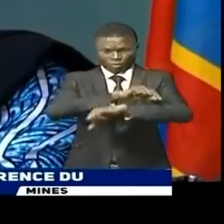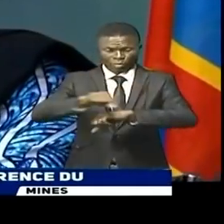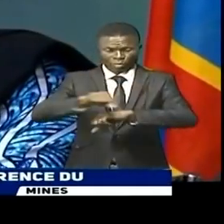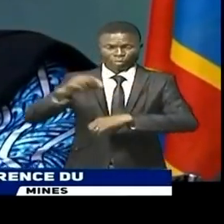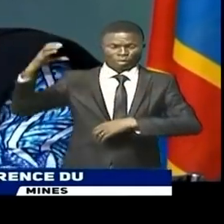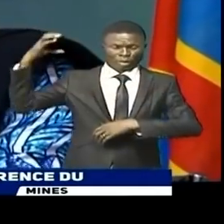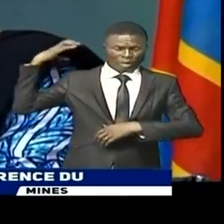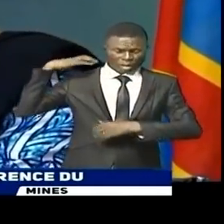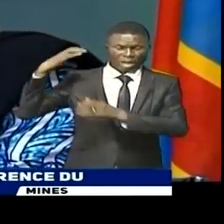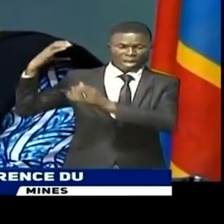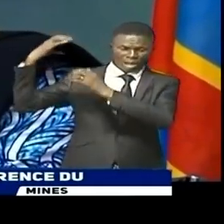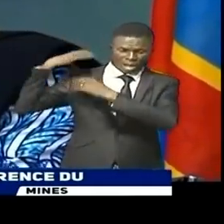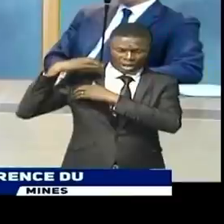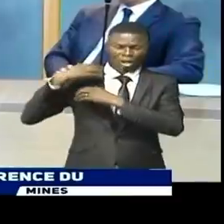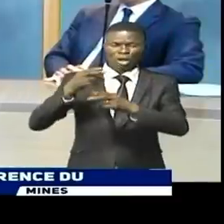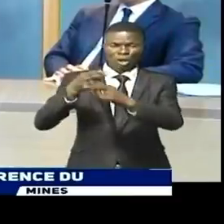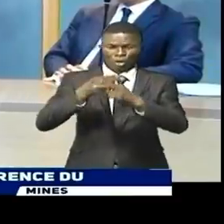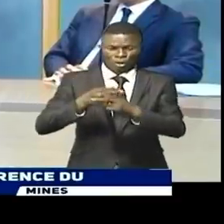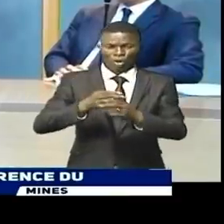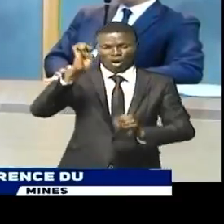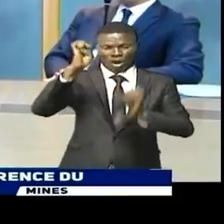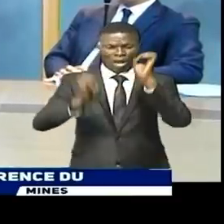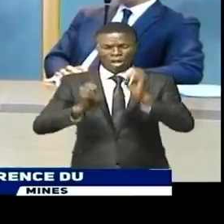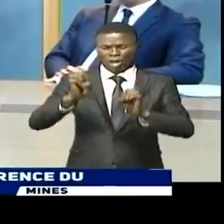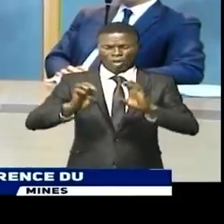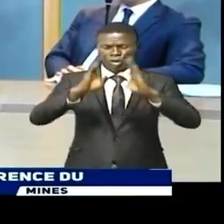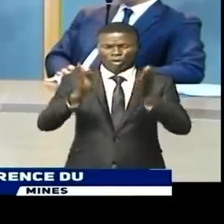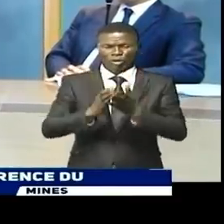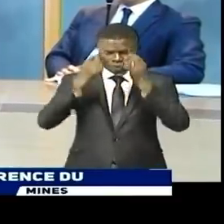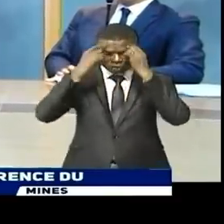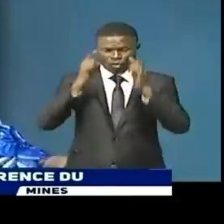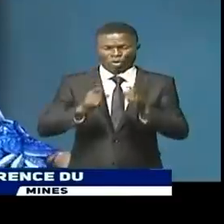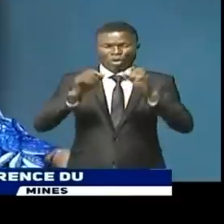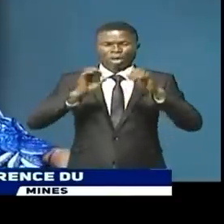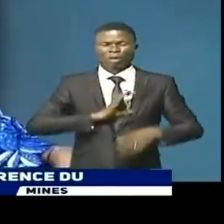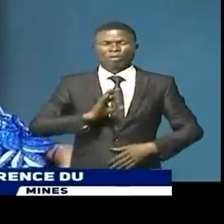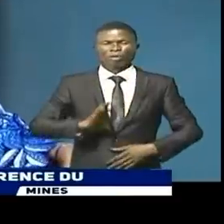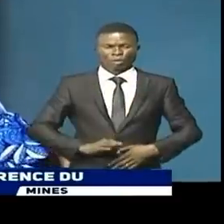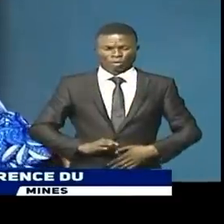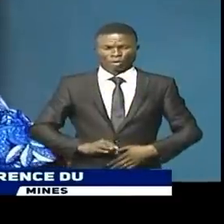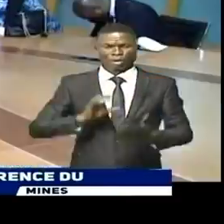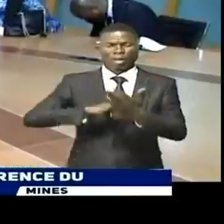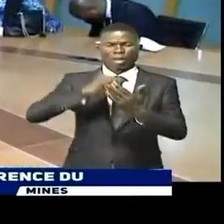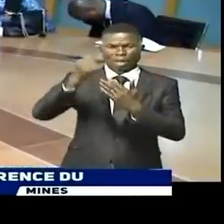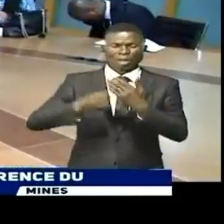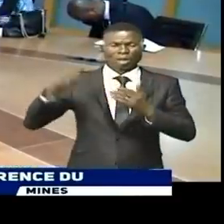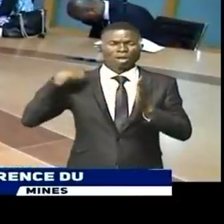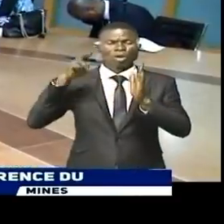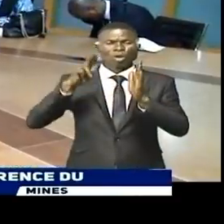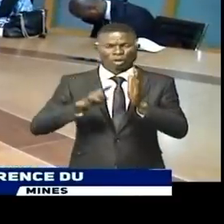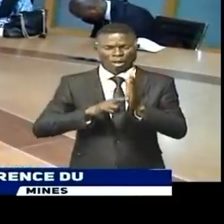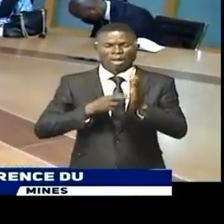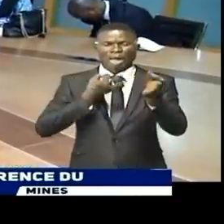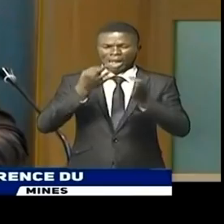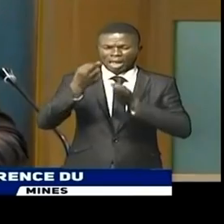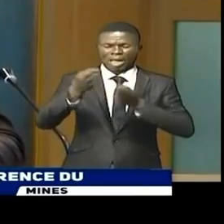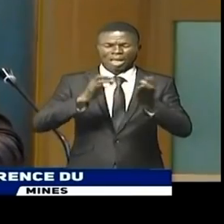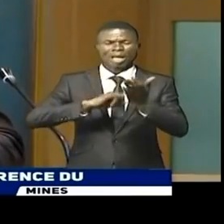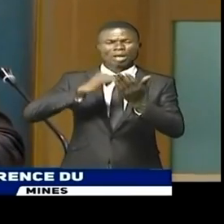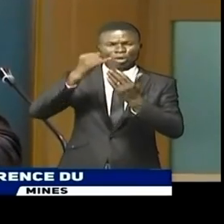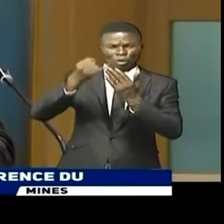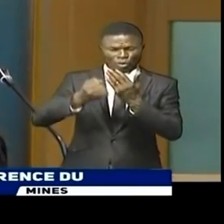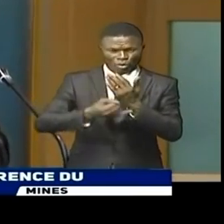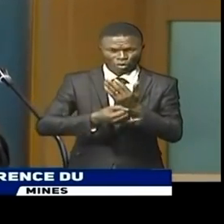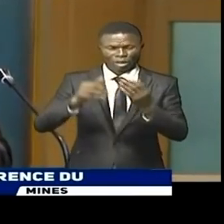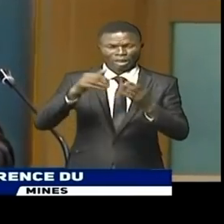des suivi et d'évaluation de la mise en oeuvre des engagements du chef de l'état dans le cadre du programme de gouvernement à expliciter ses projets au cours